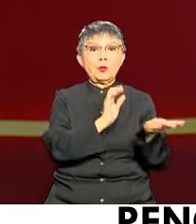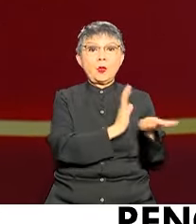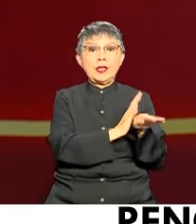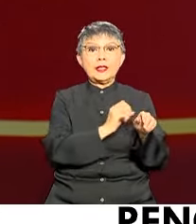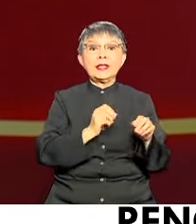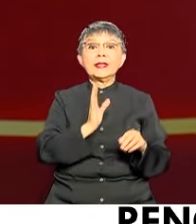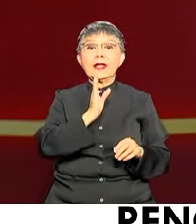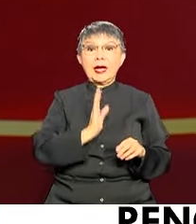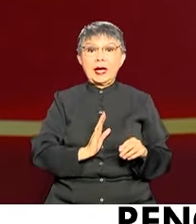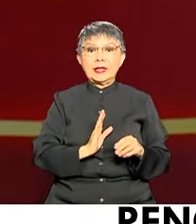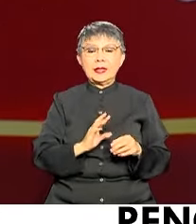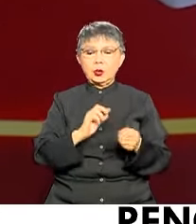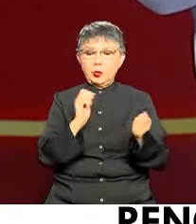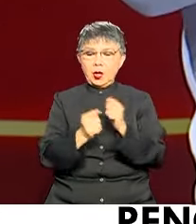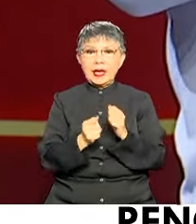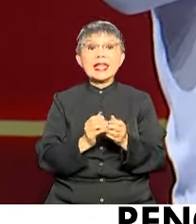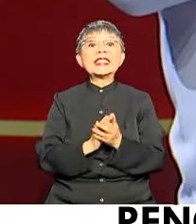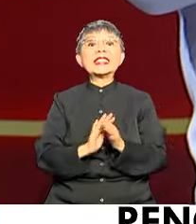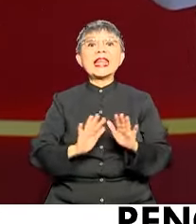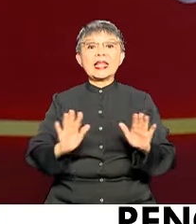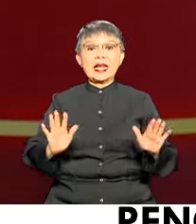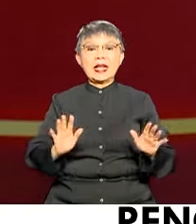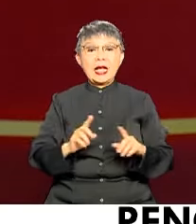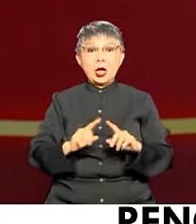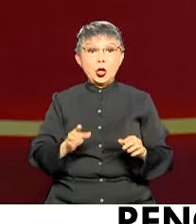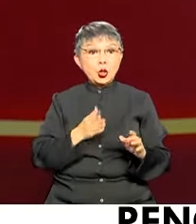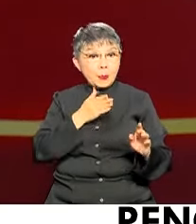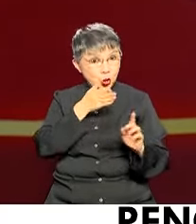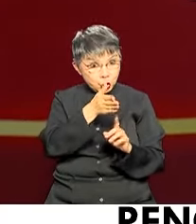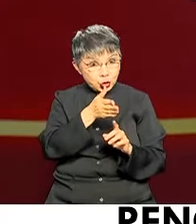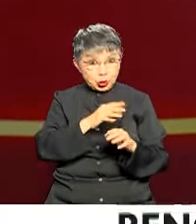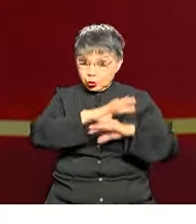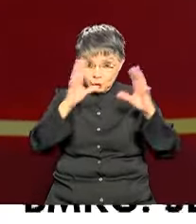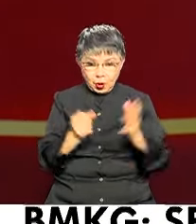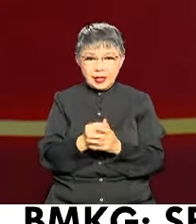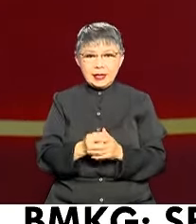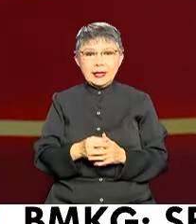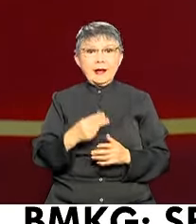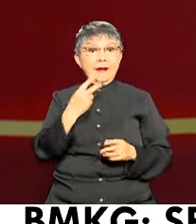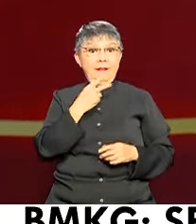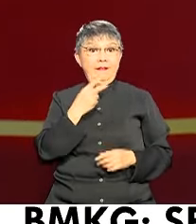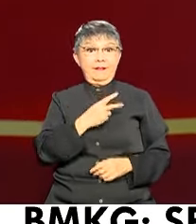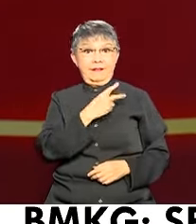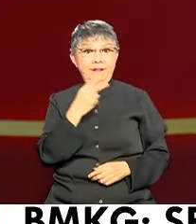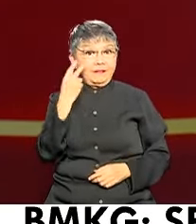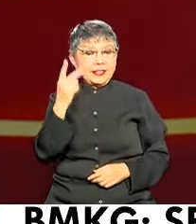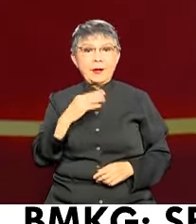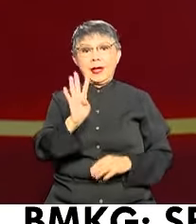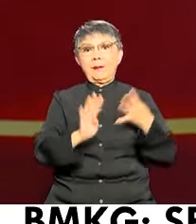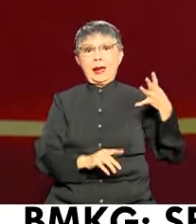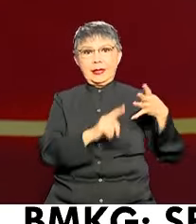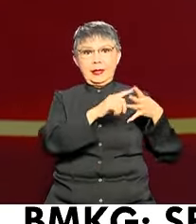tengah adalah perubahan dan kesejahteraan Nah untuk menuju perubahan dan kesejahteraan visi kami itu ada empat